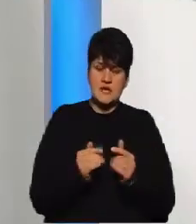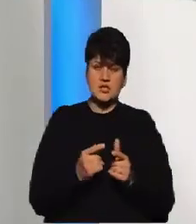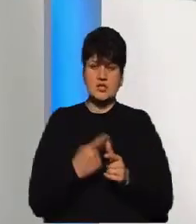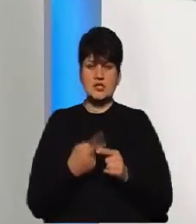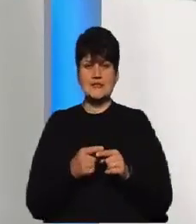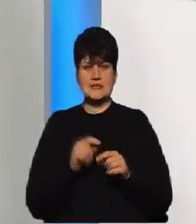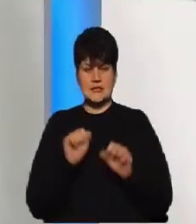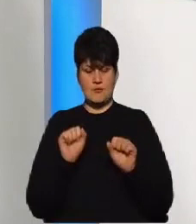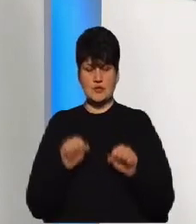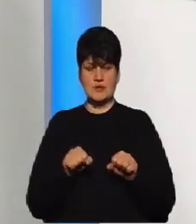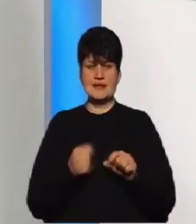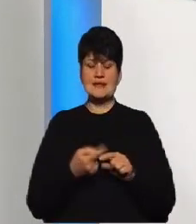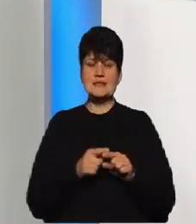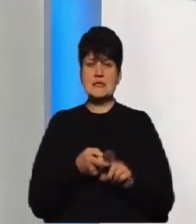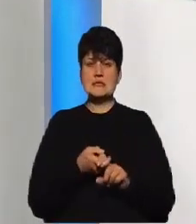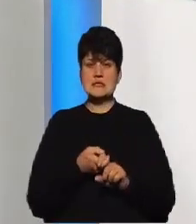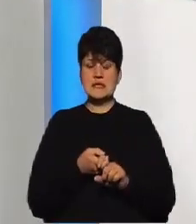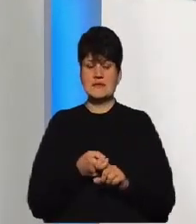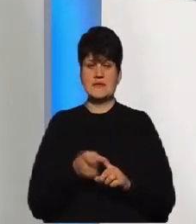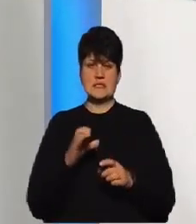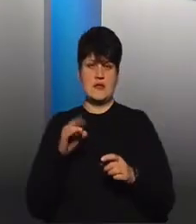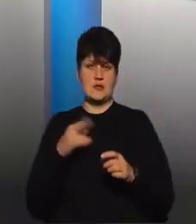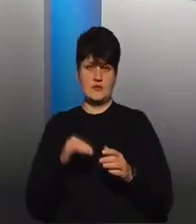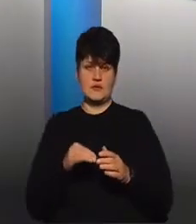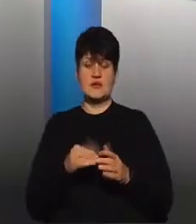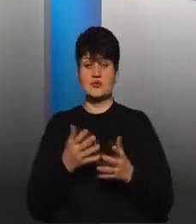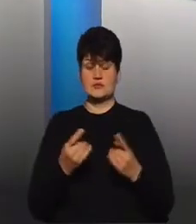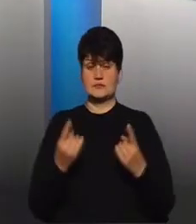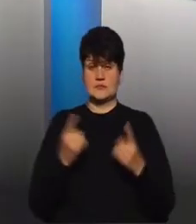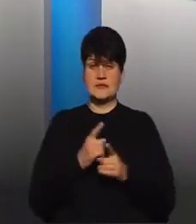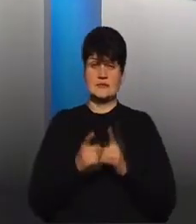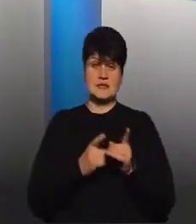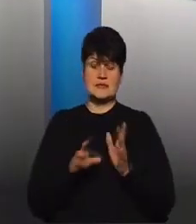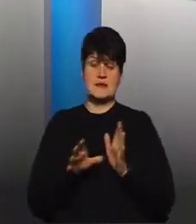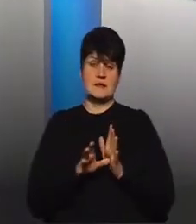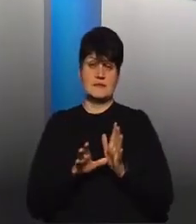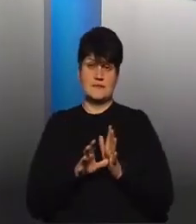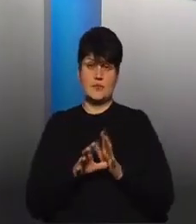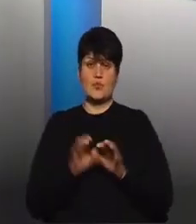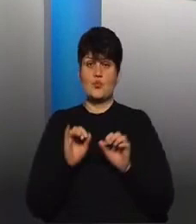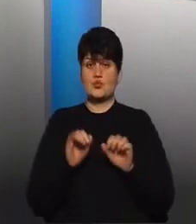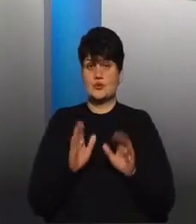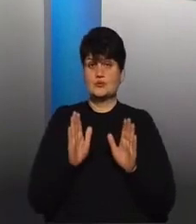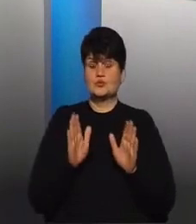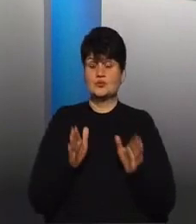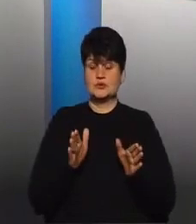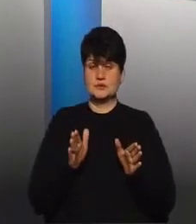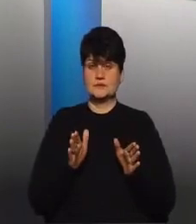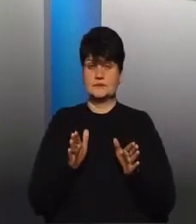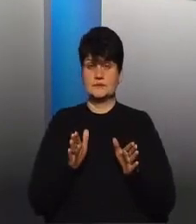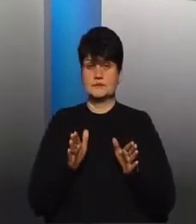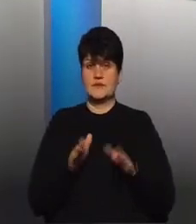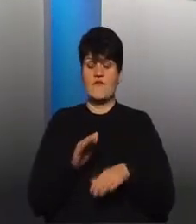це буде залежно від складових тарифів. Якщо десь суттєво на ринку зміниться електроенергія, можливо, буде фактично